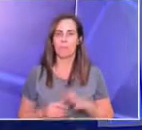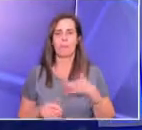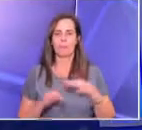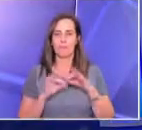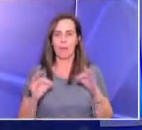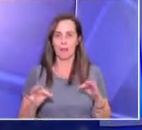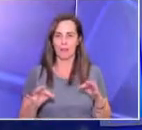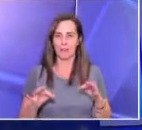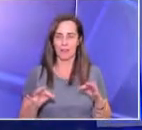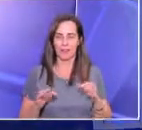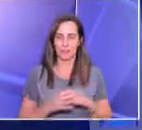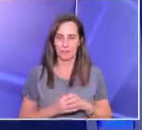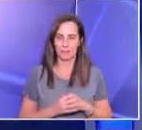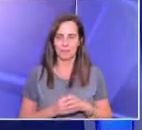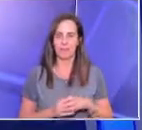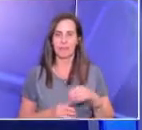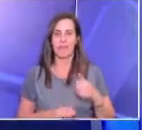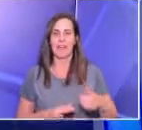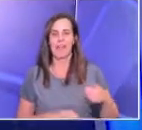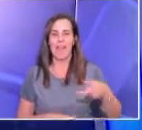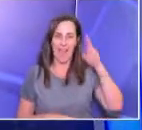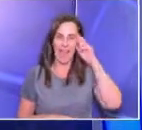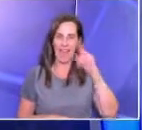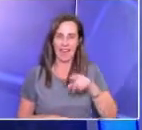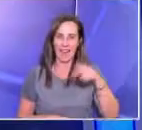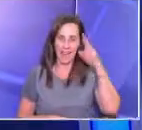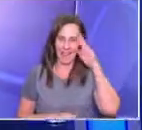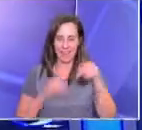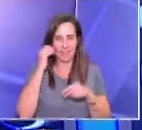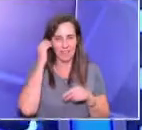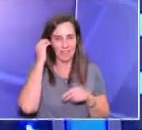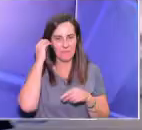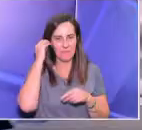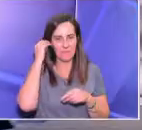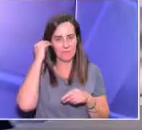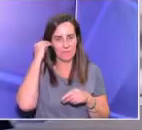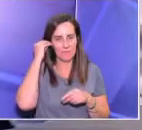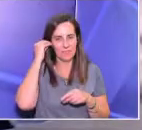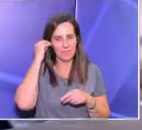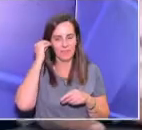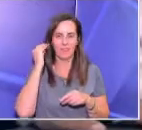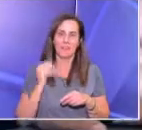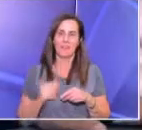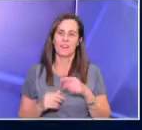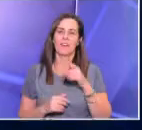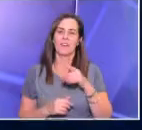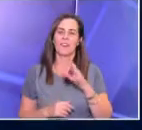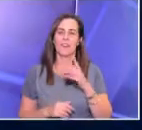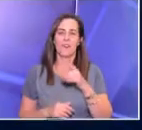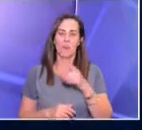עונה חדשה של בית הקלפים. אלקין הוא הדמות מאחורה. אסף הוא יותר מדי ברור,